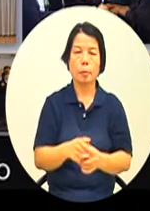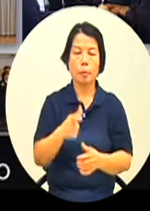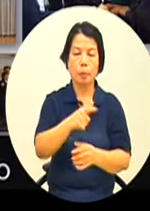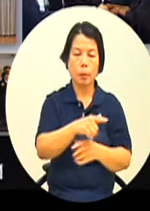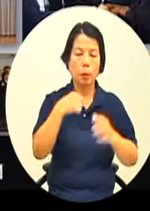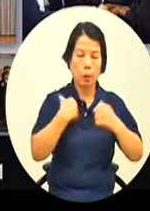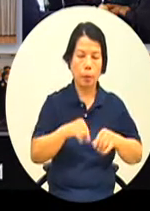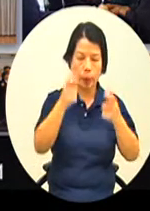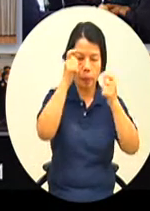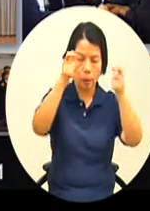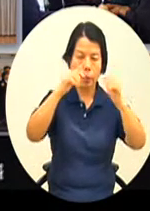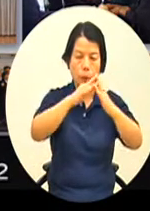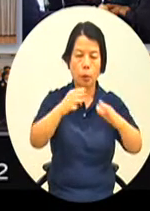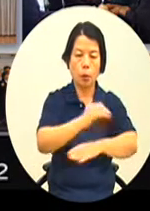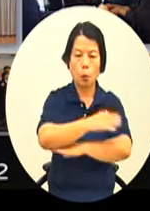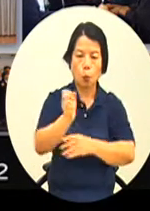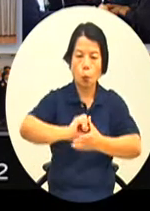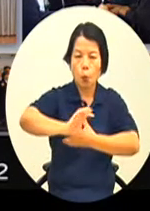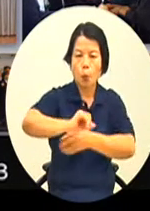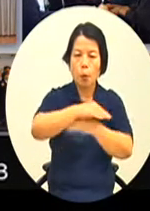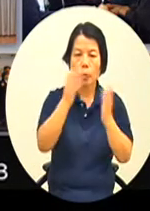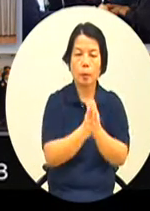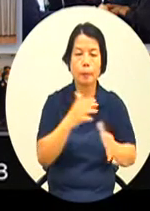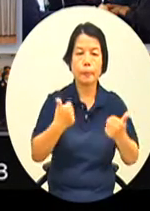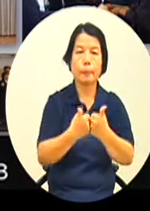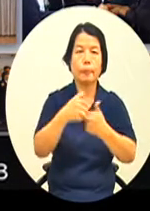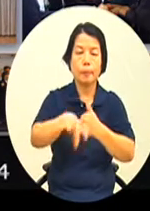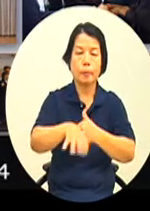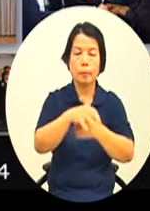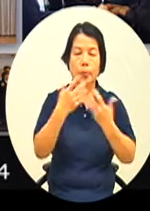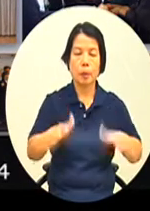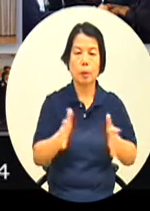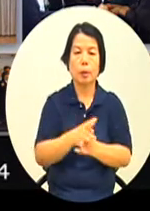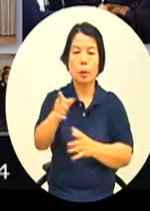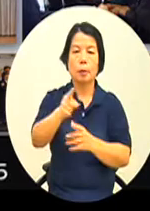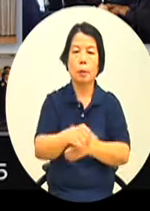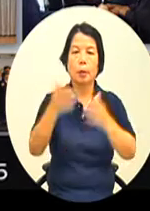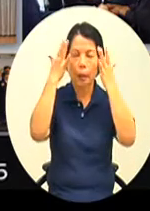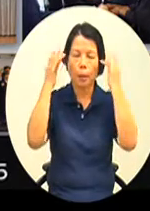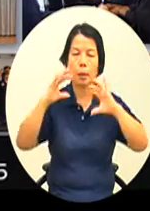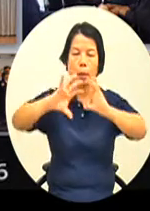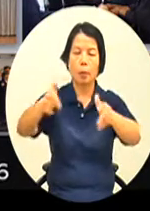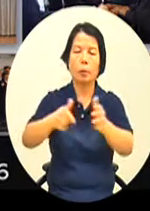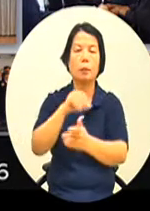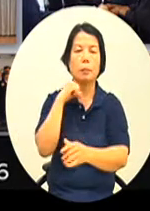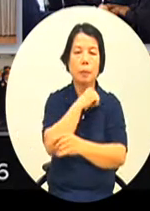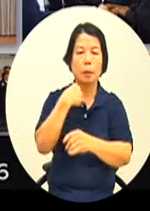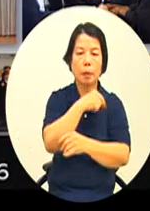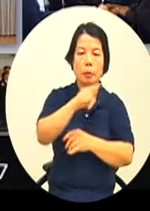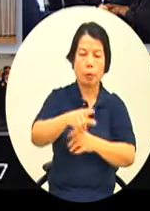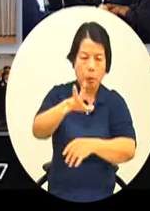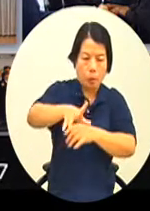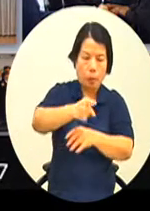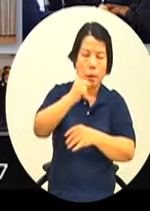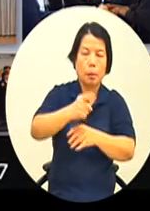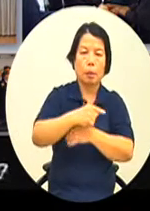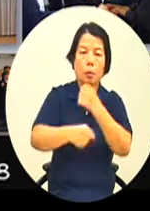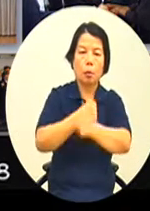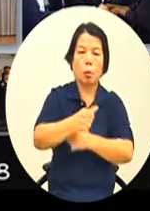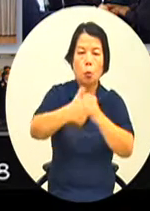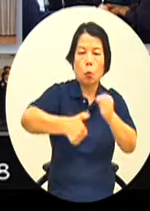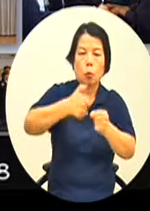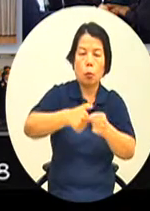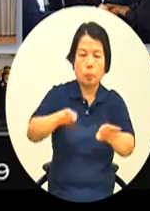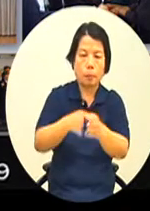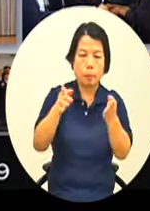在地媒体的报道相当的多，那后也被誉为近年来在釜山当地最大型的一个台湾活动哦。那我们希望说，这是50年是一个起